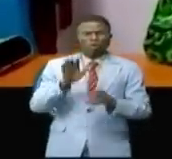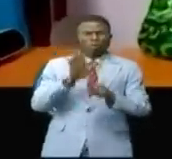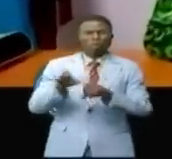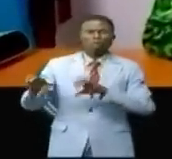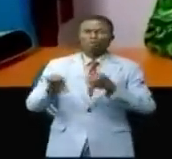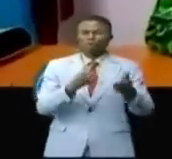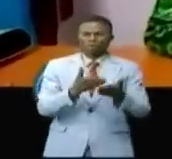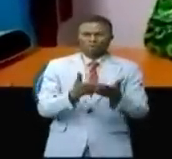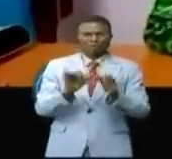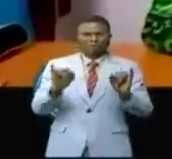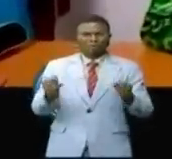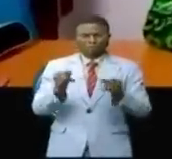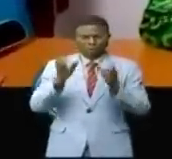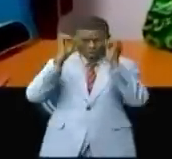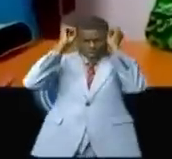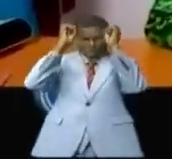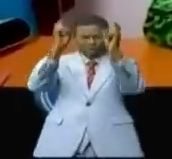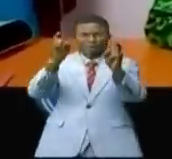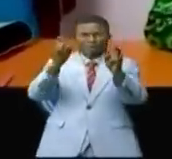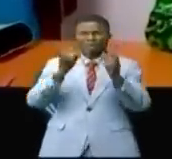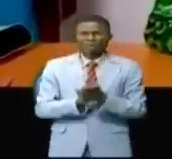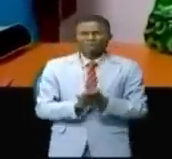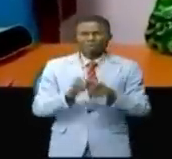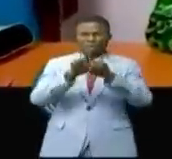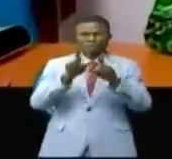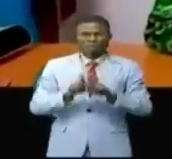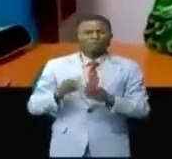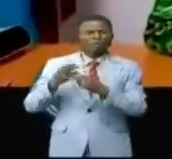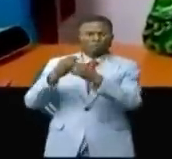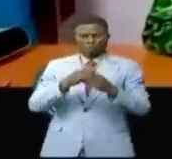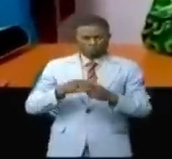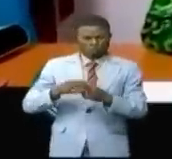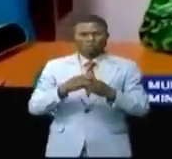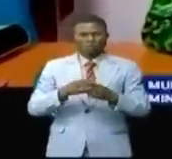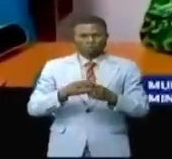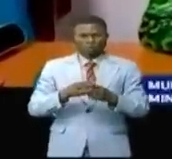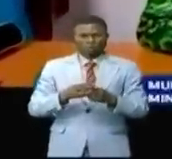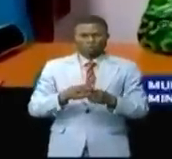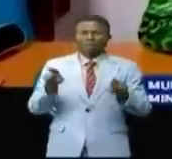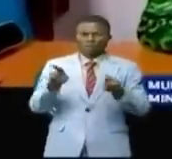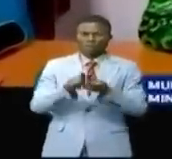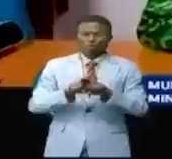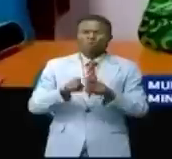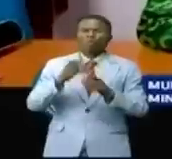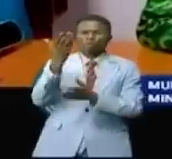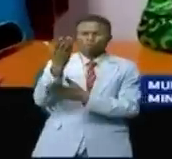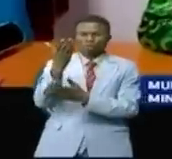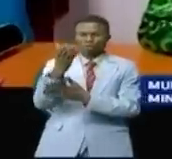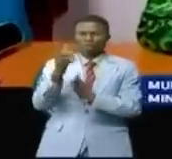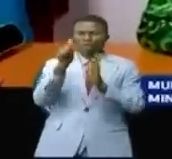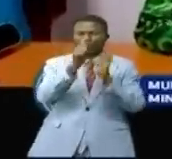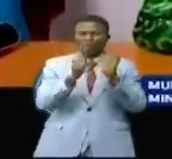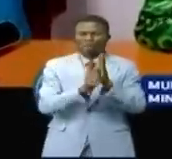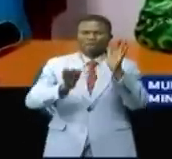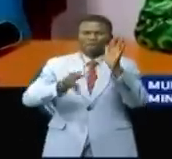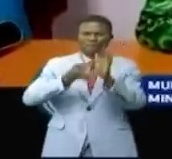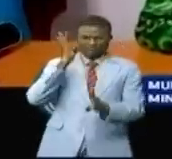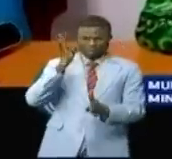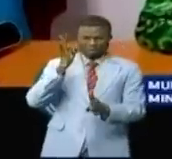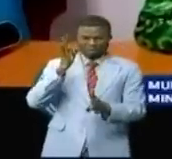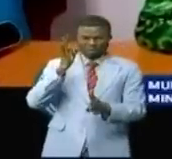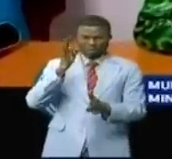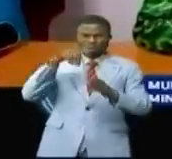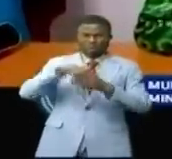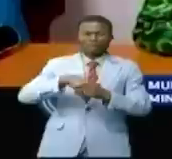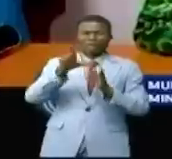à l'éducation et à la sécurité comme serré commander un article 13 de la